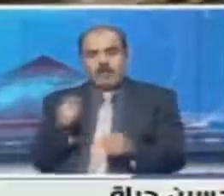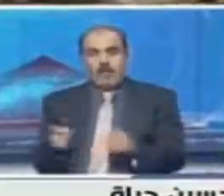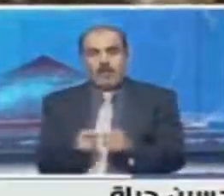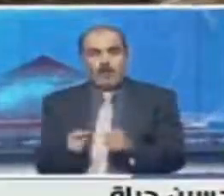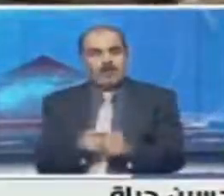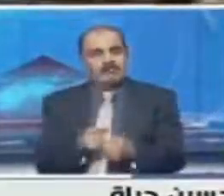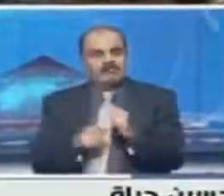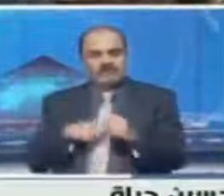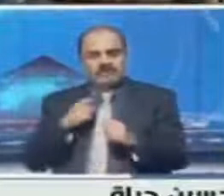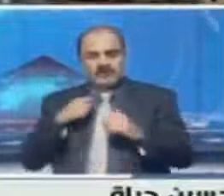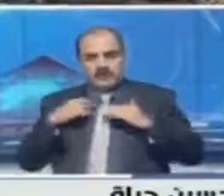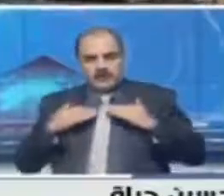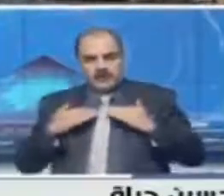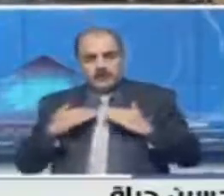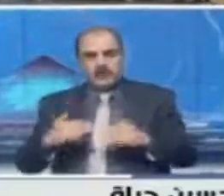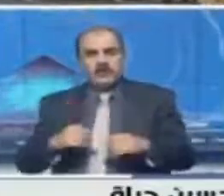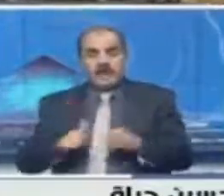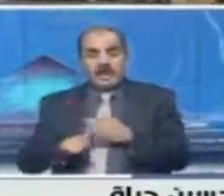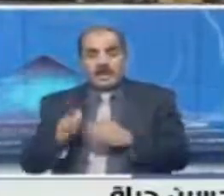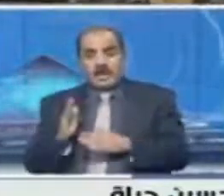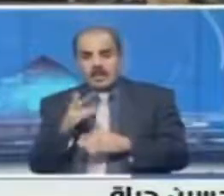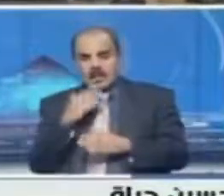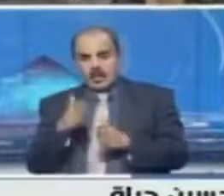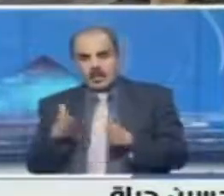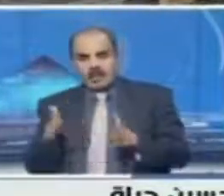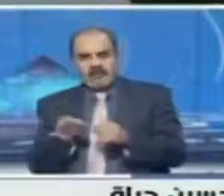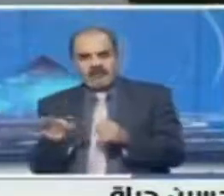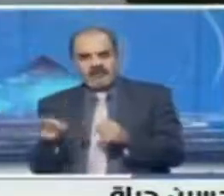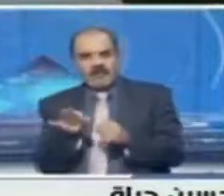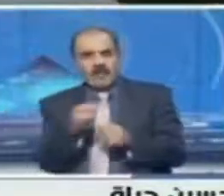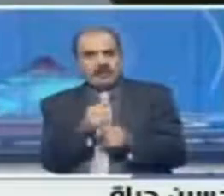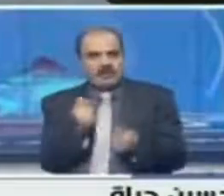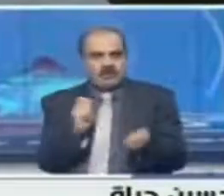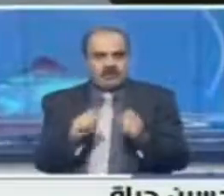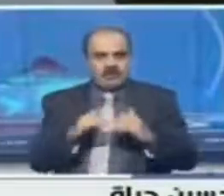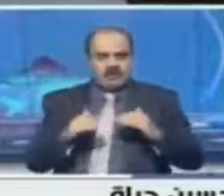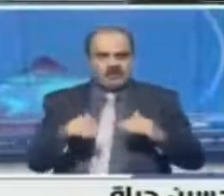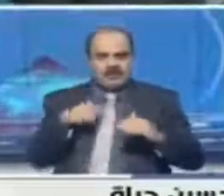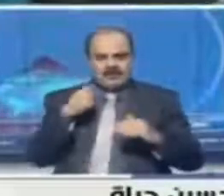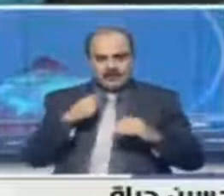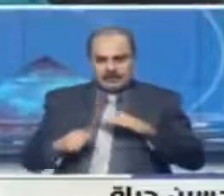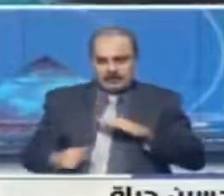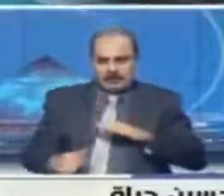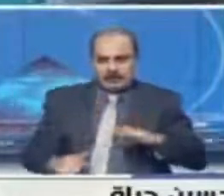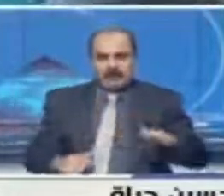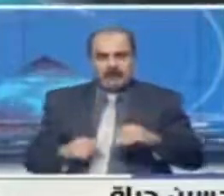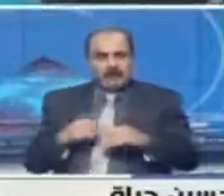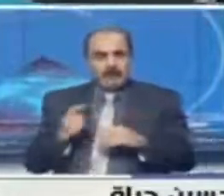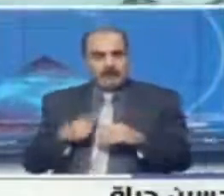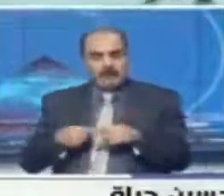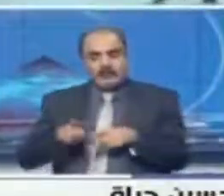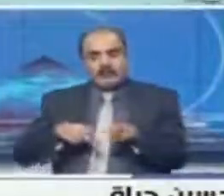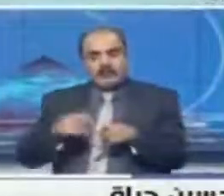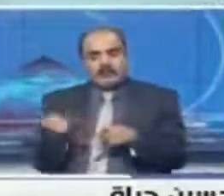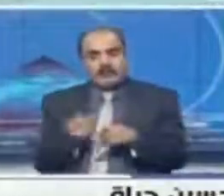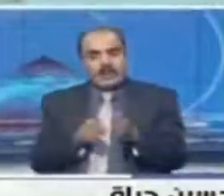أعمال الرصف والتطوير بالشوارع الرئيسية بالمدينة، كما تجري أعمال فرد طبقة السن بمنطقة الغفارة ومتفرعاتها